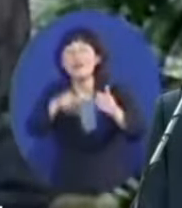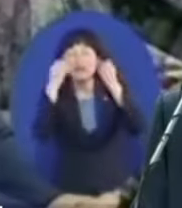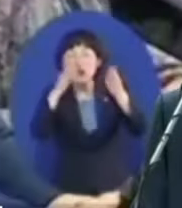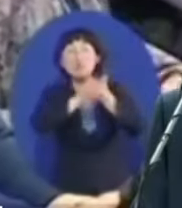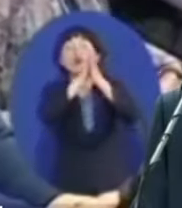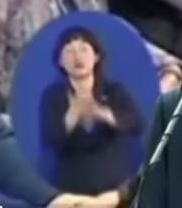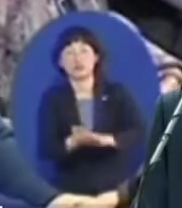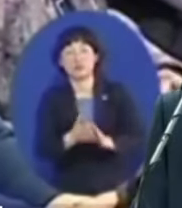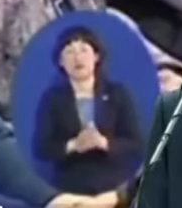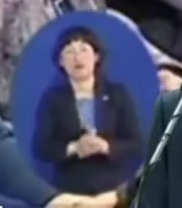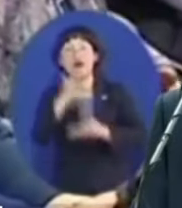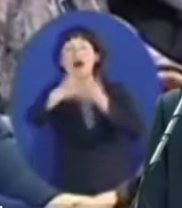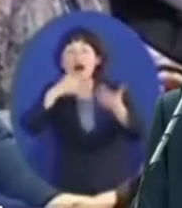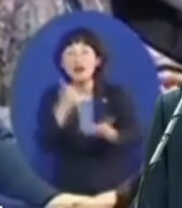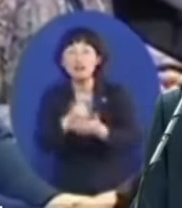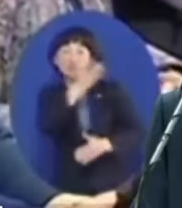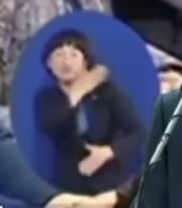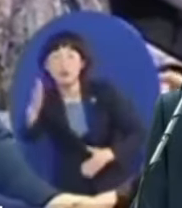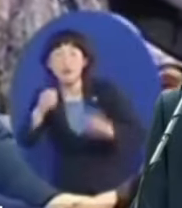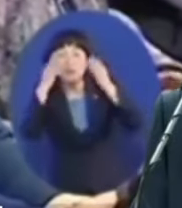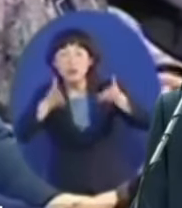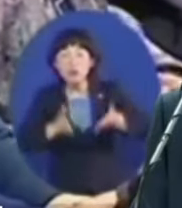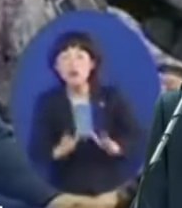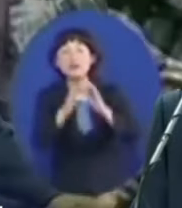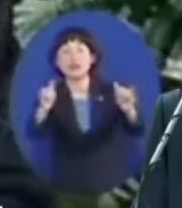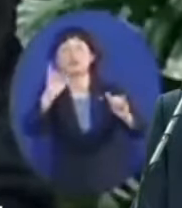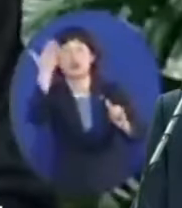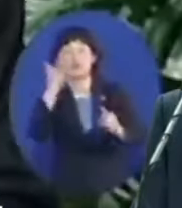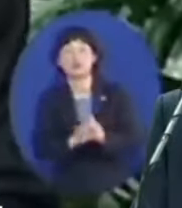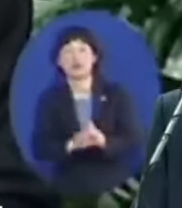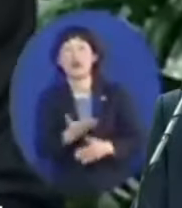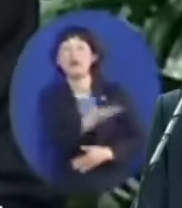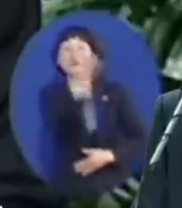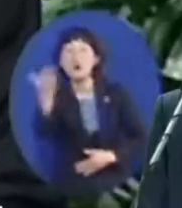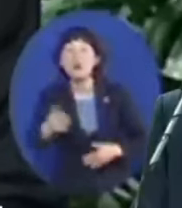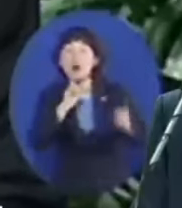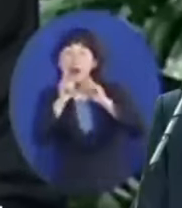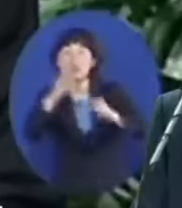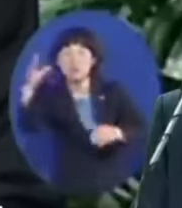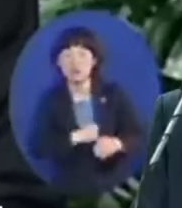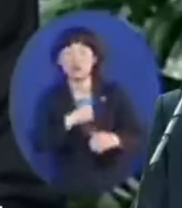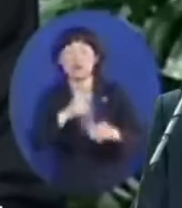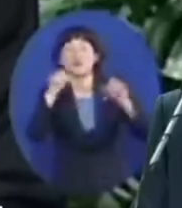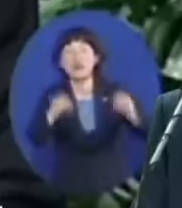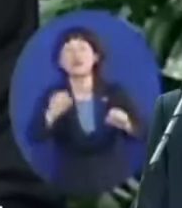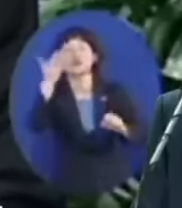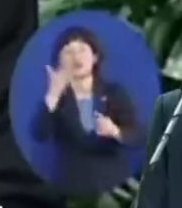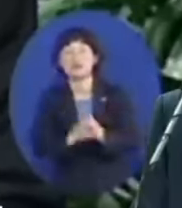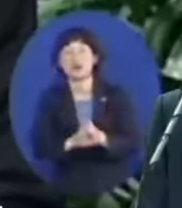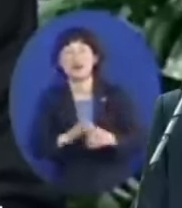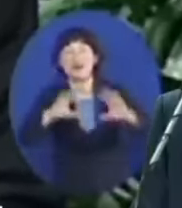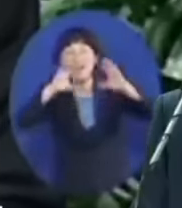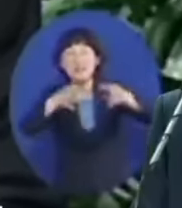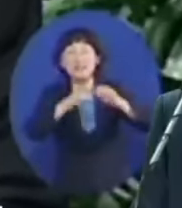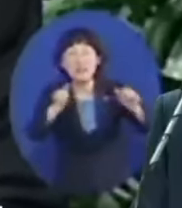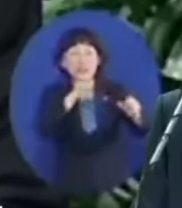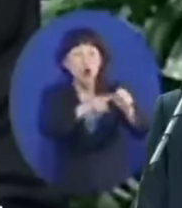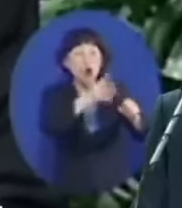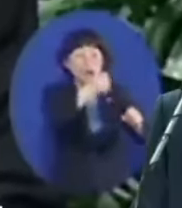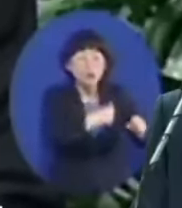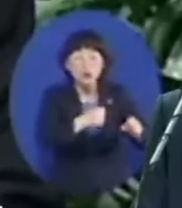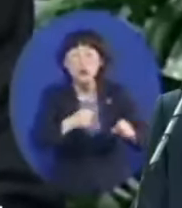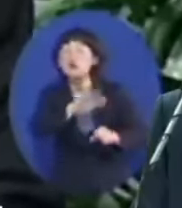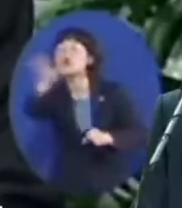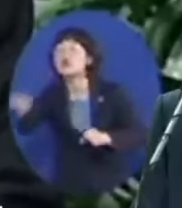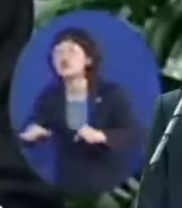것입니다. 하나님으로부터 새로 태어난 사람들인 것입니다. 여러분은 말씀을 가지고 사는 것입니다. 세상 사람은 떡으로 살아도 우리는